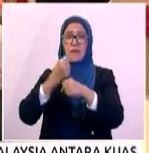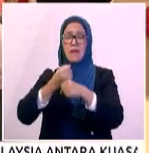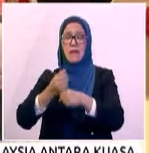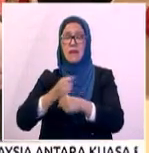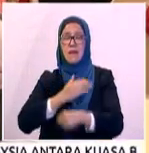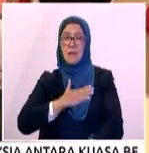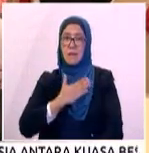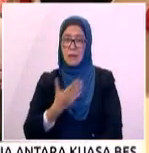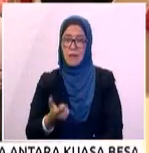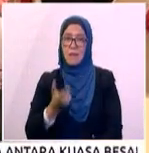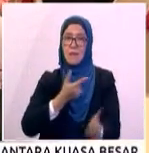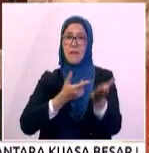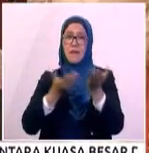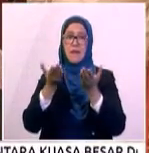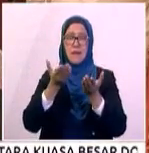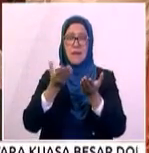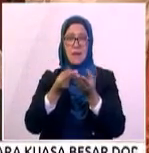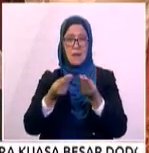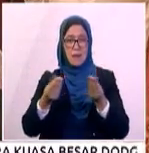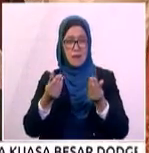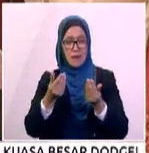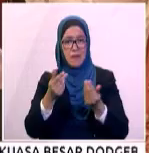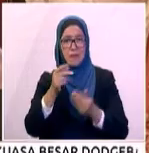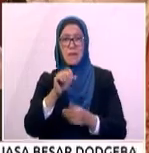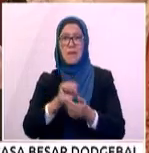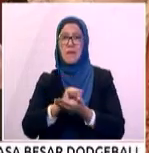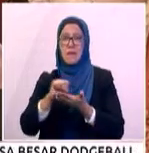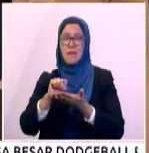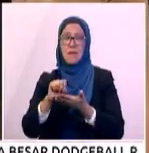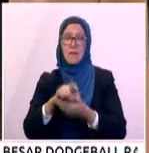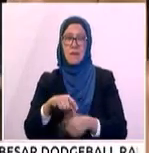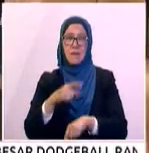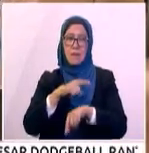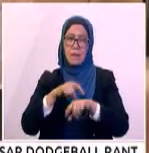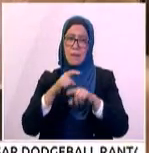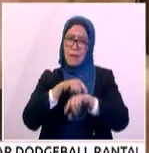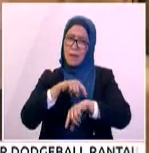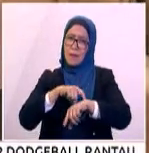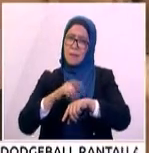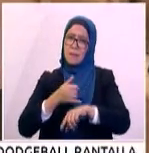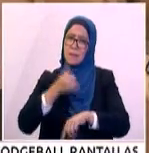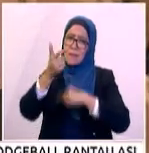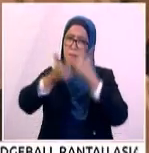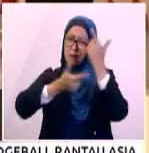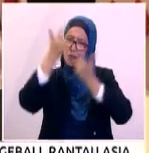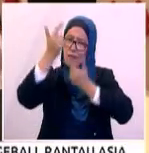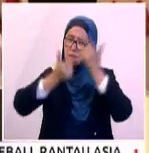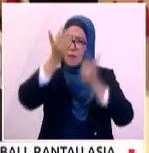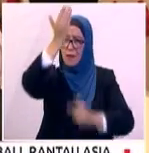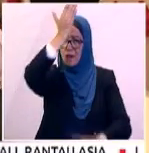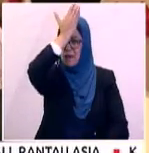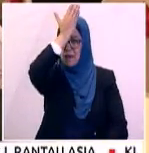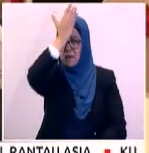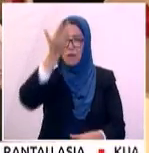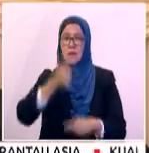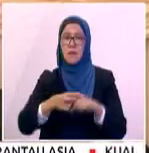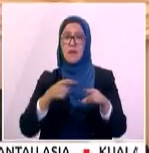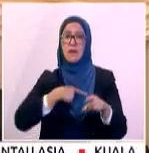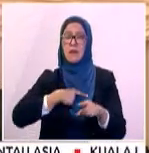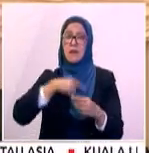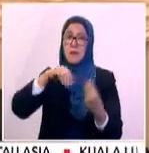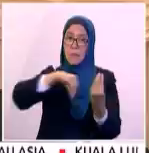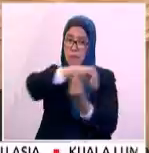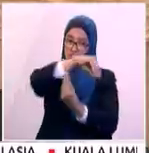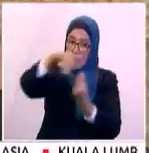Titah amanat Suri Paduka Baginda yang di-Pertuan Agong ketika lawatan Baginda ke Tanah Suci beberapa minggu lalu dijadikan pegangan oleh